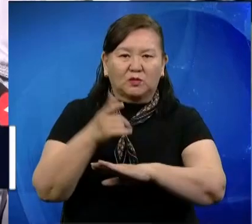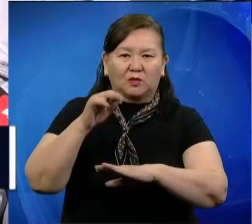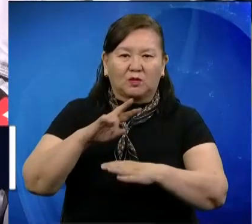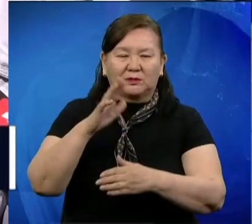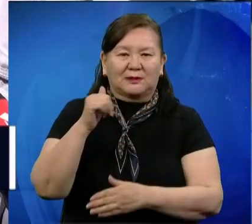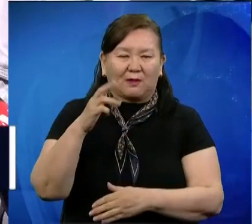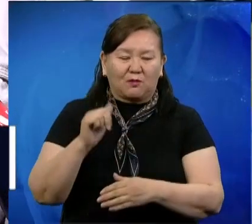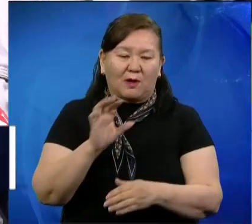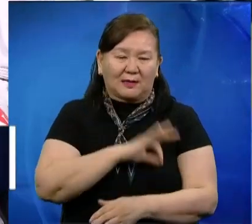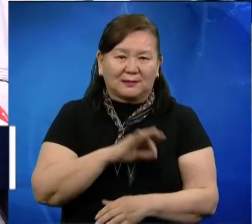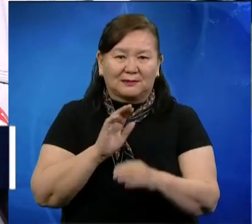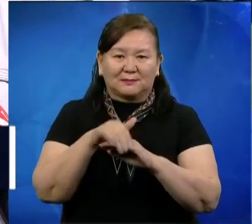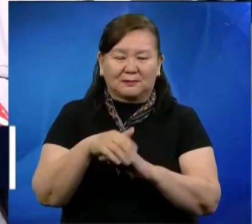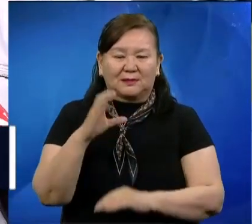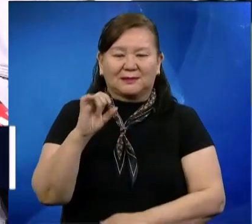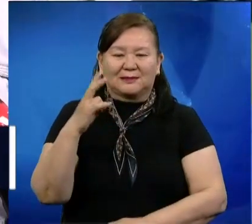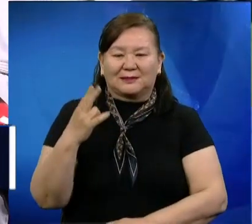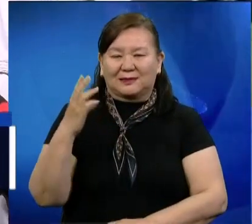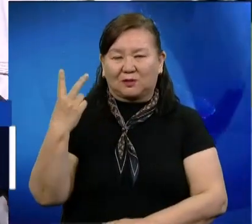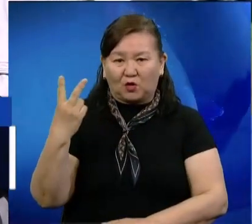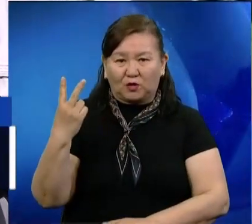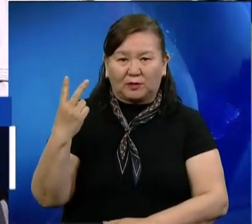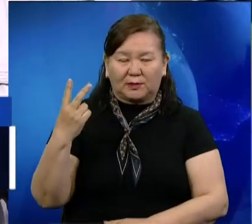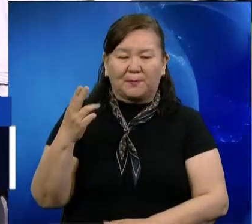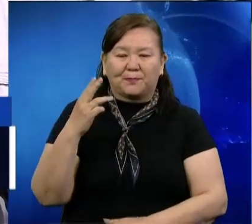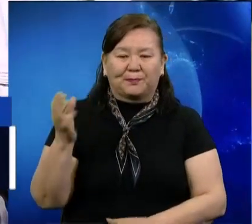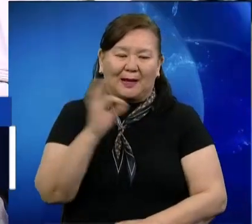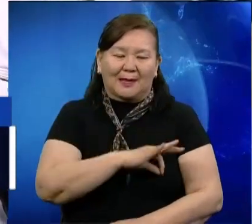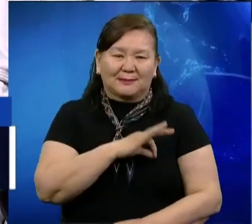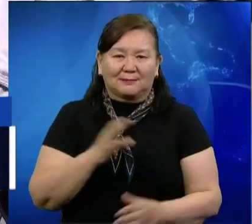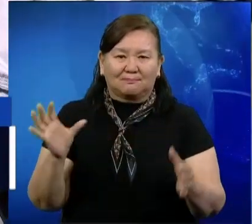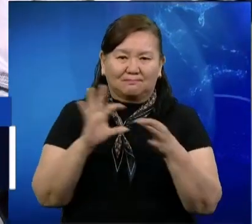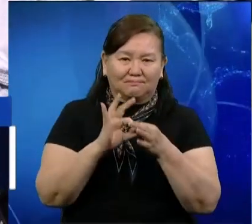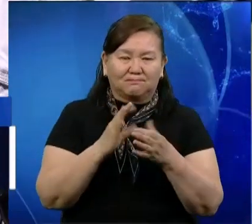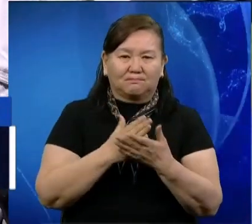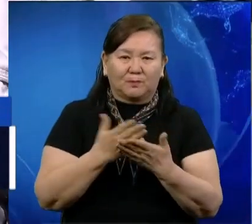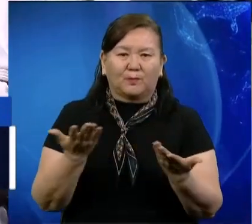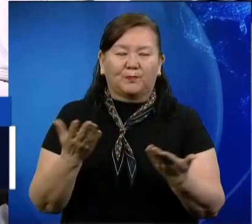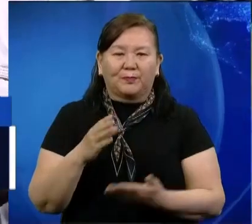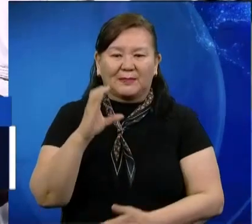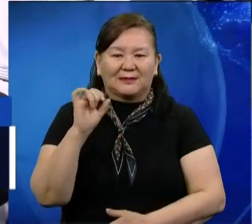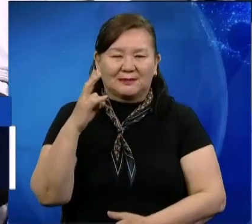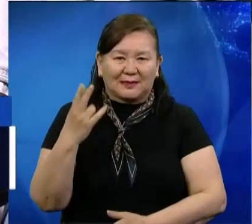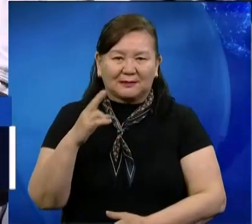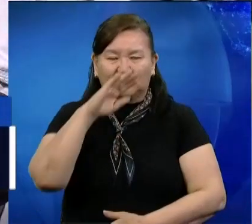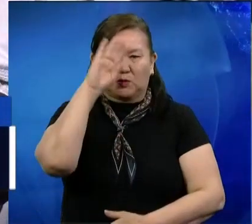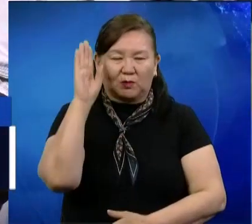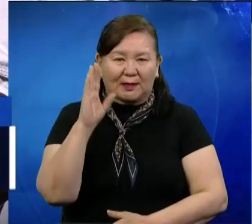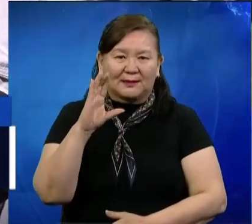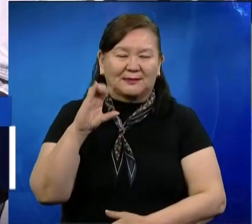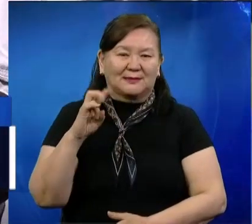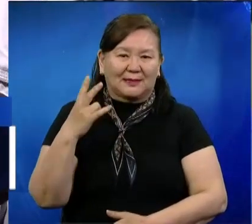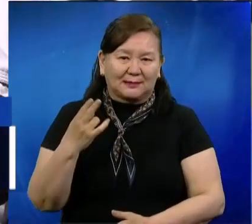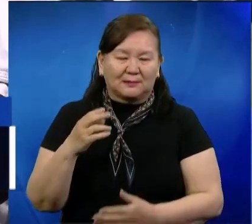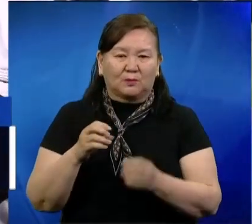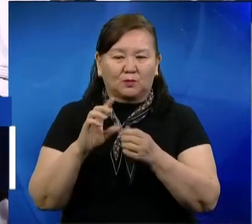бол манай 2 дугаар цахилгаан станцын үндсэн дэд үтцийг ашиглаж байгаа. Төмөрцөн болон дулаан хангамжийн